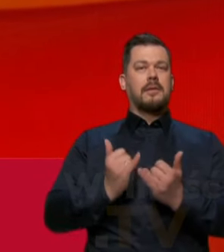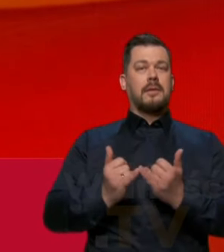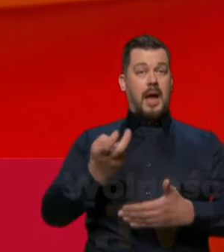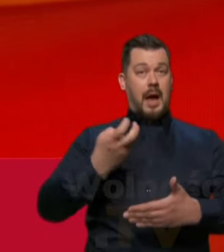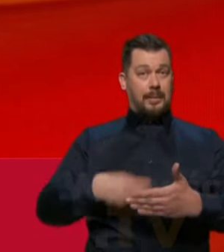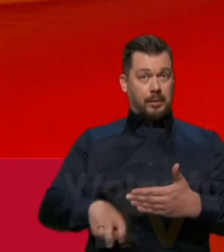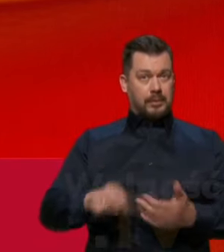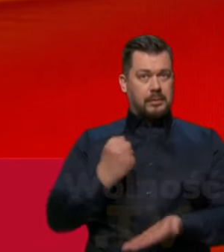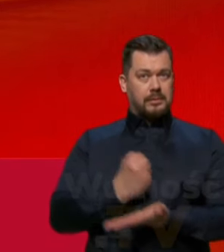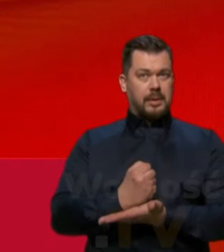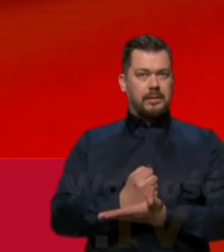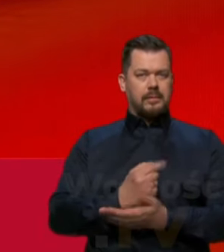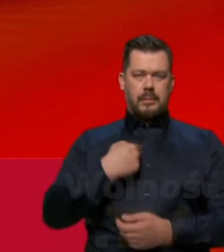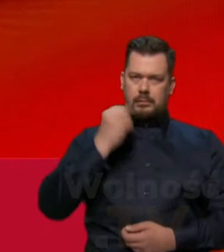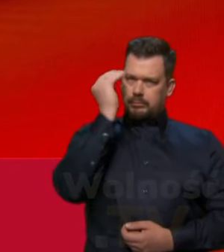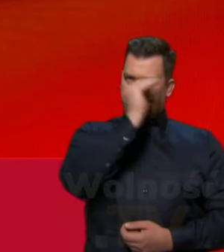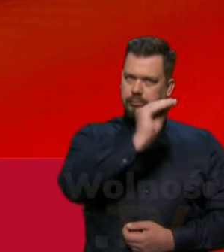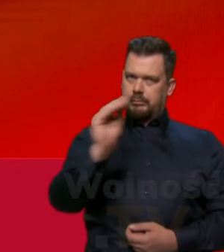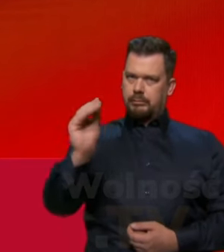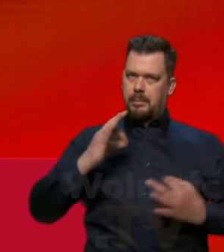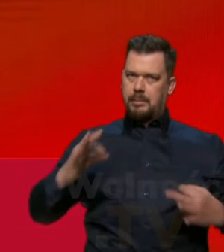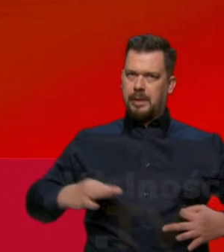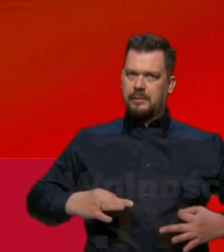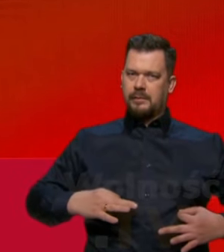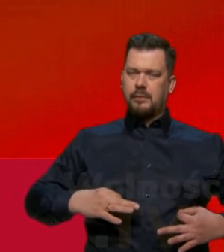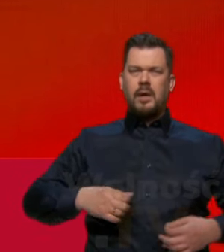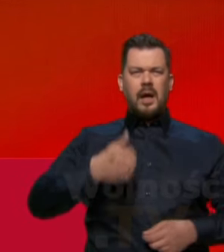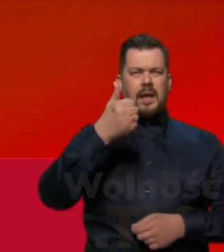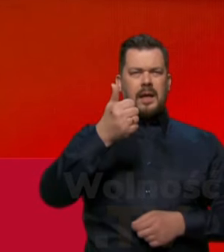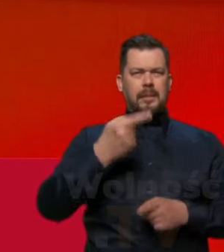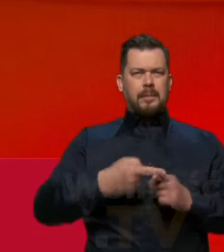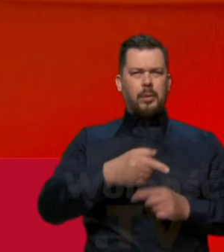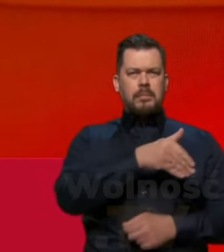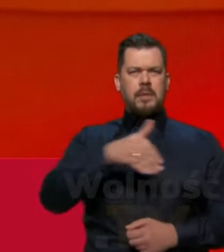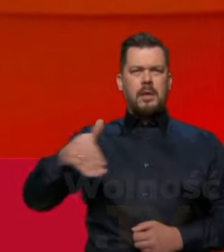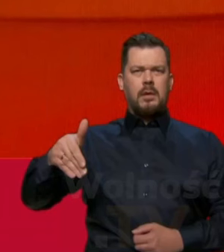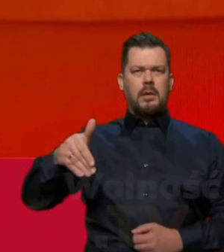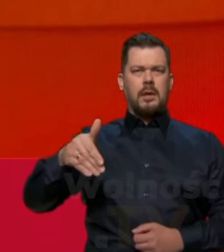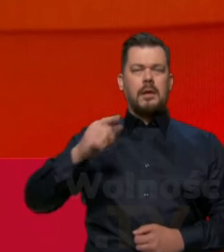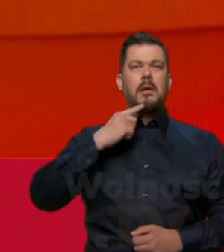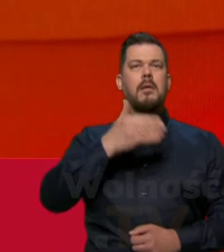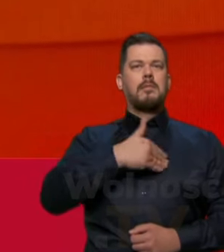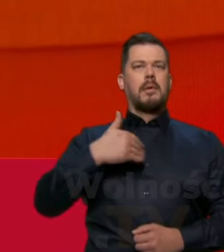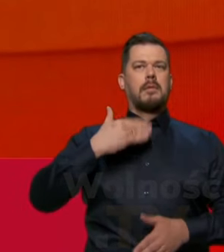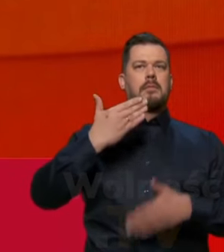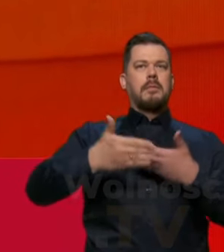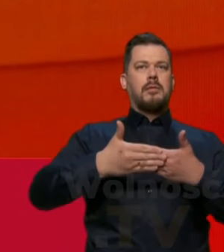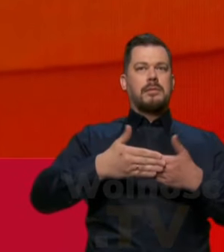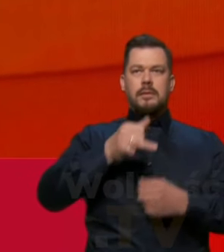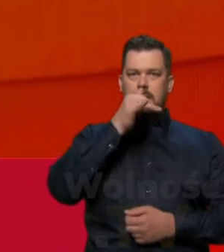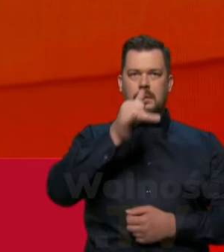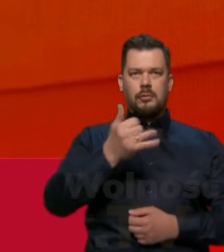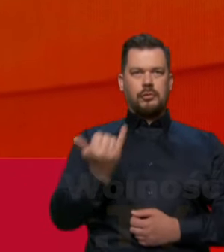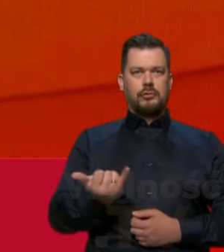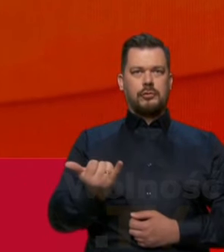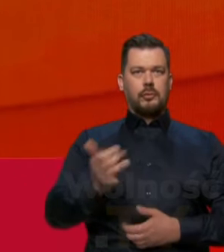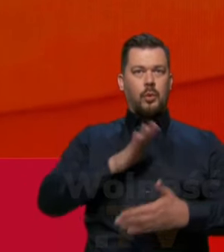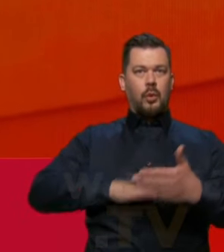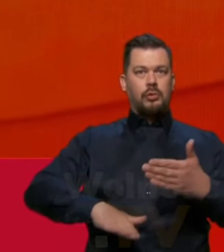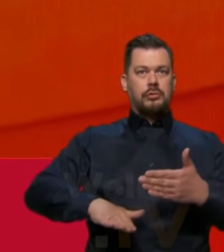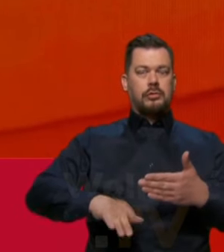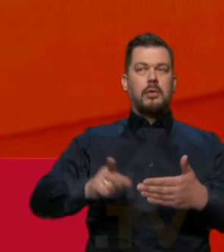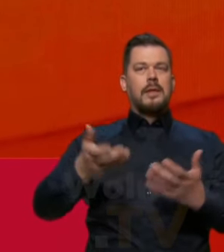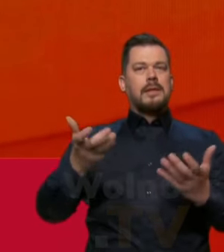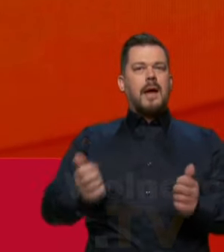aborcję, przypominam państwu, że 1,5 miliona polskich małżeństw, które nie mogą mieć dzieci, czekają na